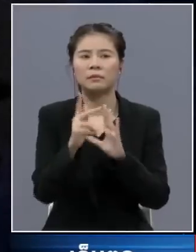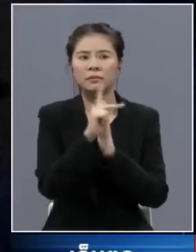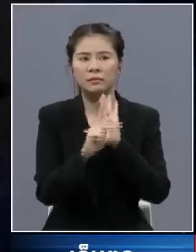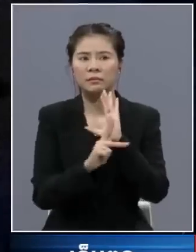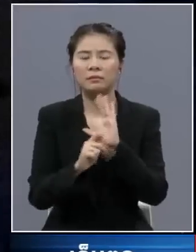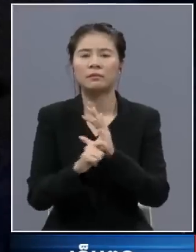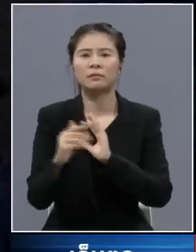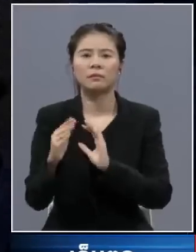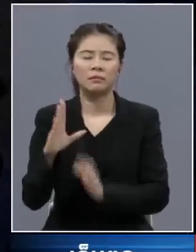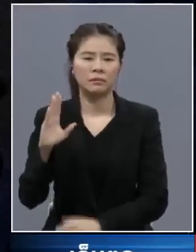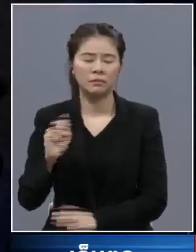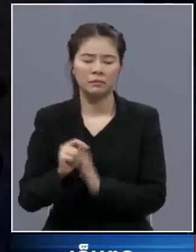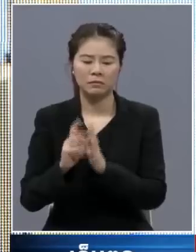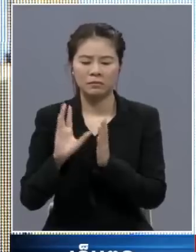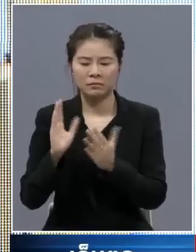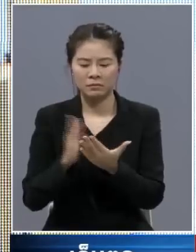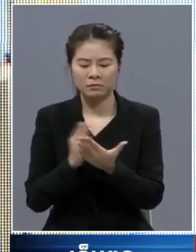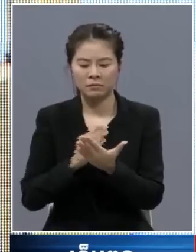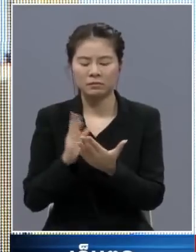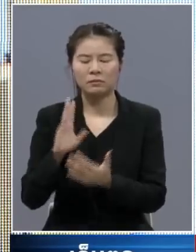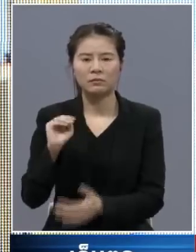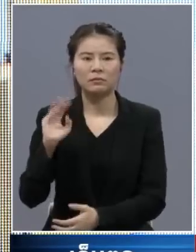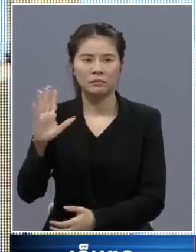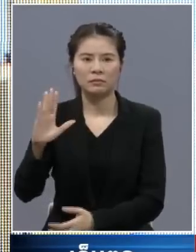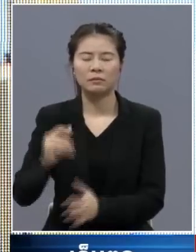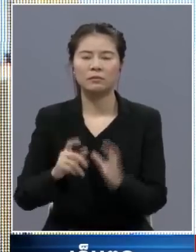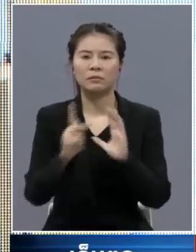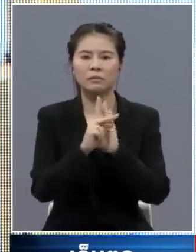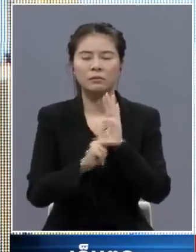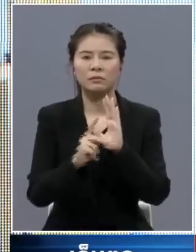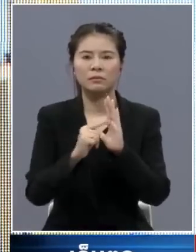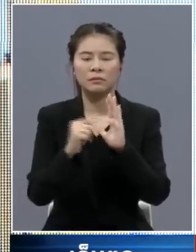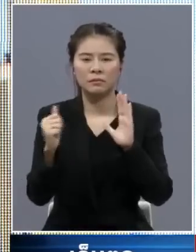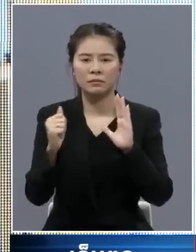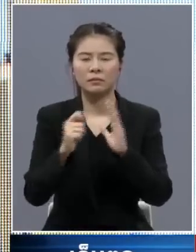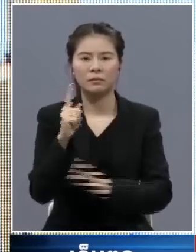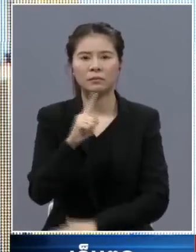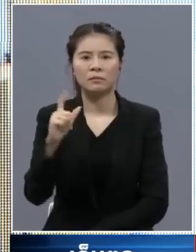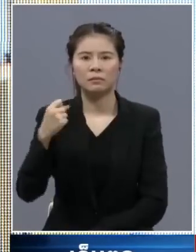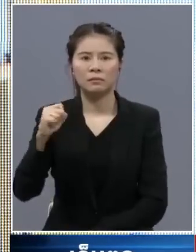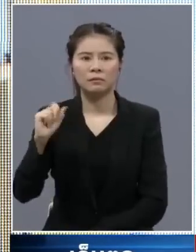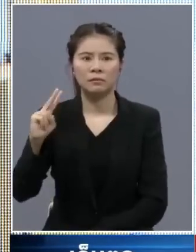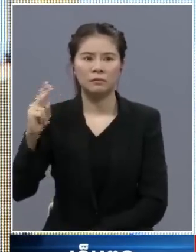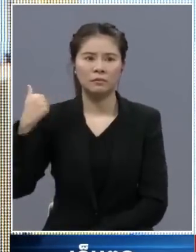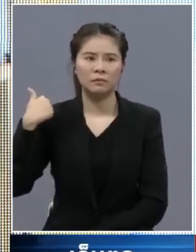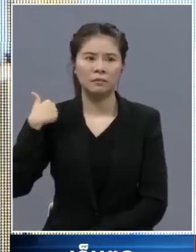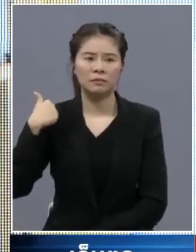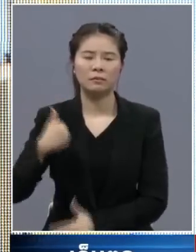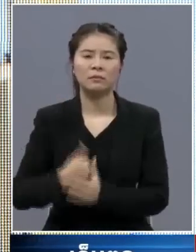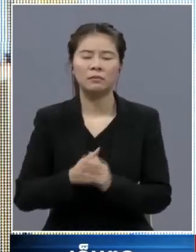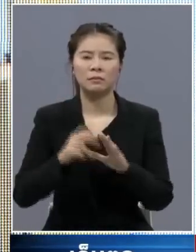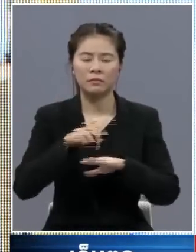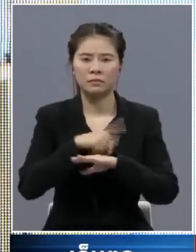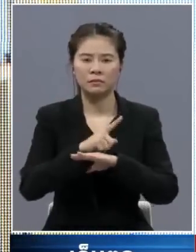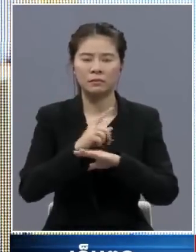45ฉบับนะฮะซึ่งในนั้นก็มีการแก้ไขประมวลกฎหมายอาญามาตรา112รวมอยู่ด้วยหากประธานสภามาจากพรรคการเมื